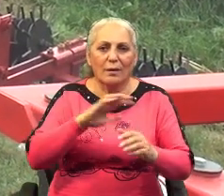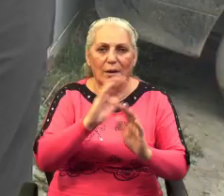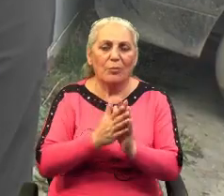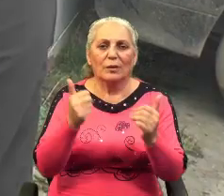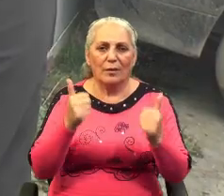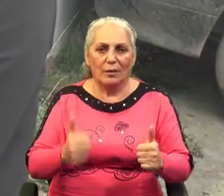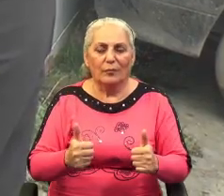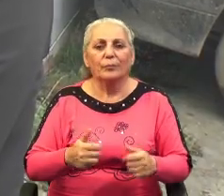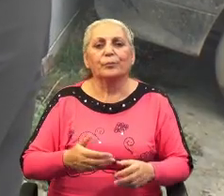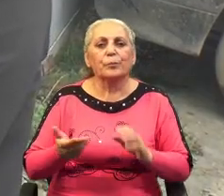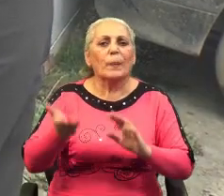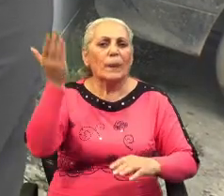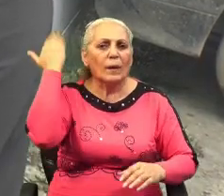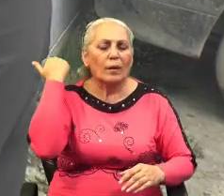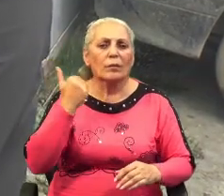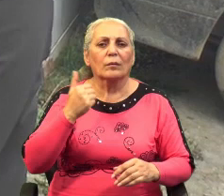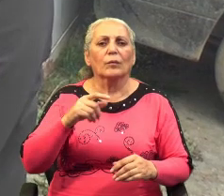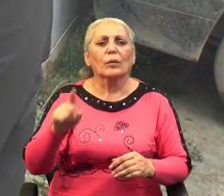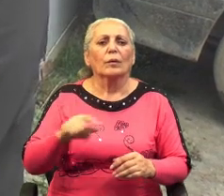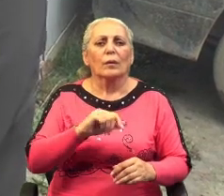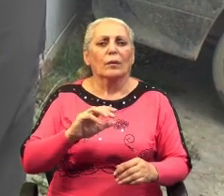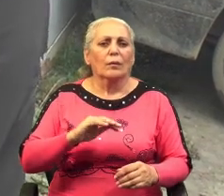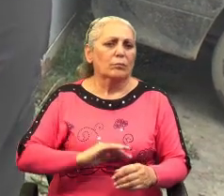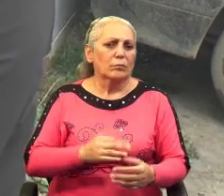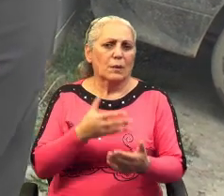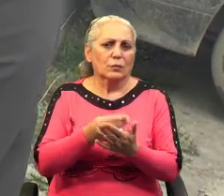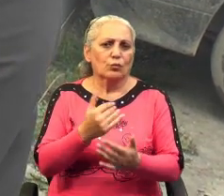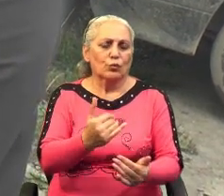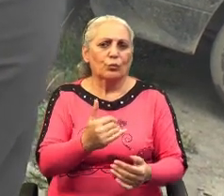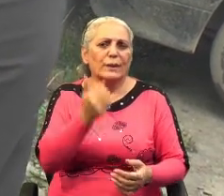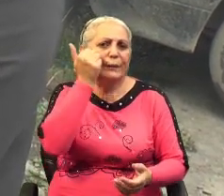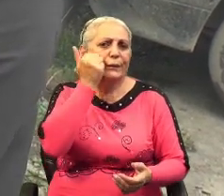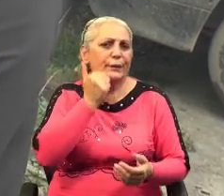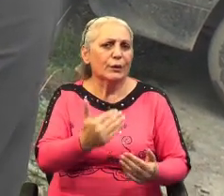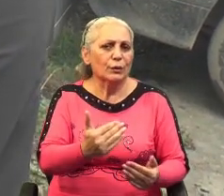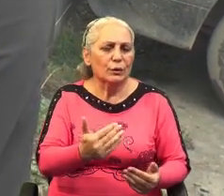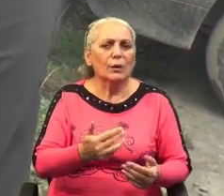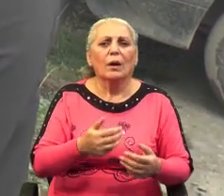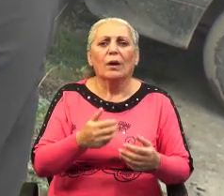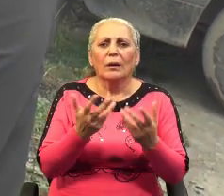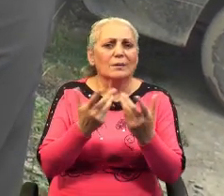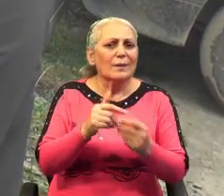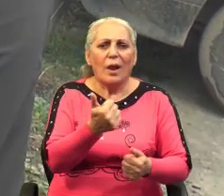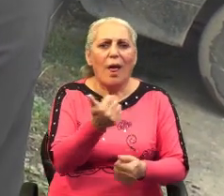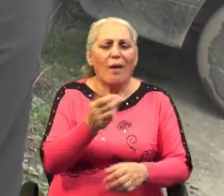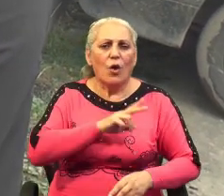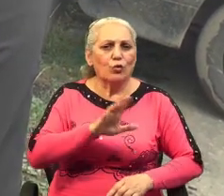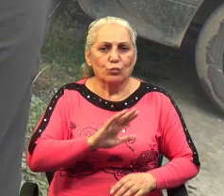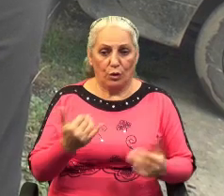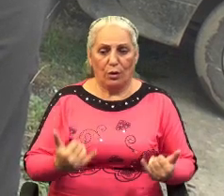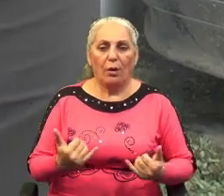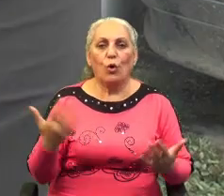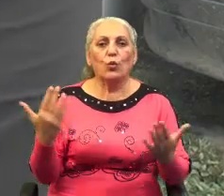տուն։ Դե ին առաջ մասնավոր էր, հին տեխնիկա էր, տենց շատ չէր լավ աշխատում, իսկ սրանք նորեն լավ